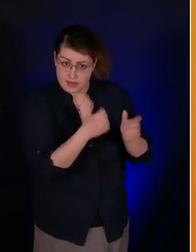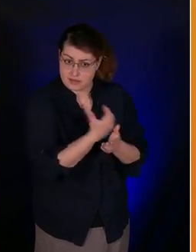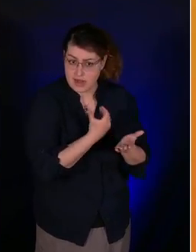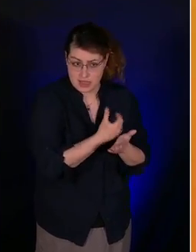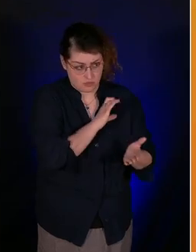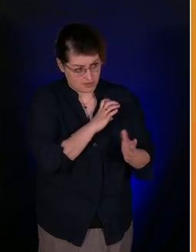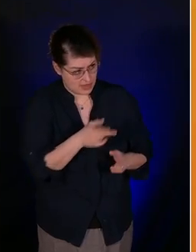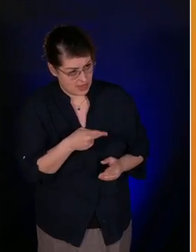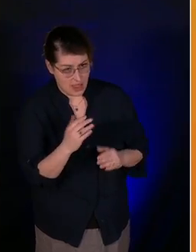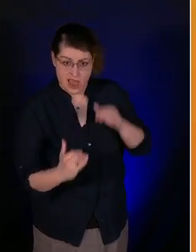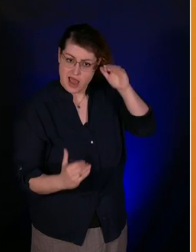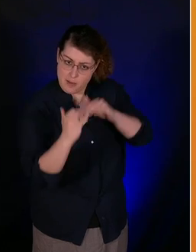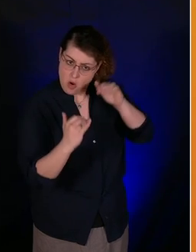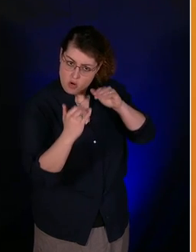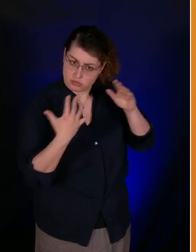de force. Mes camarades,